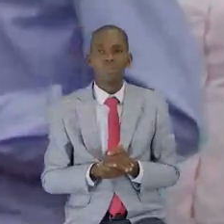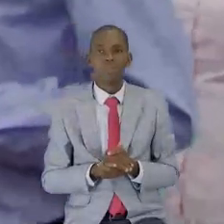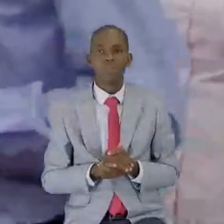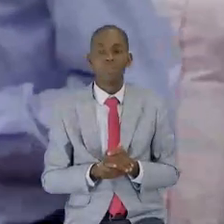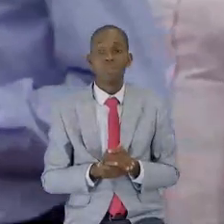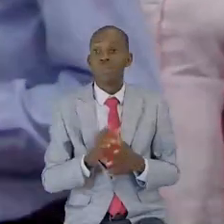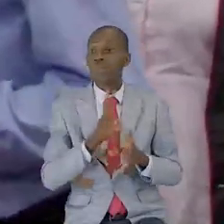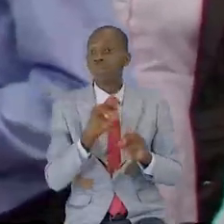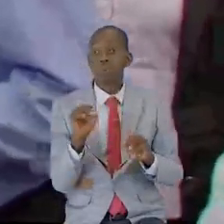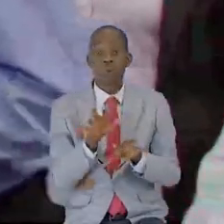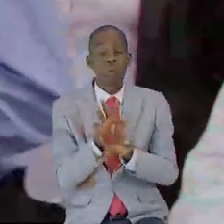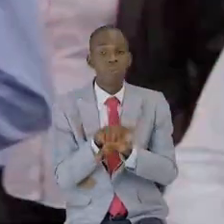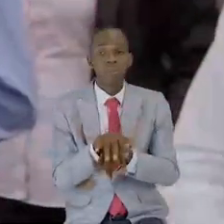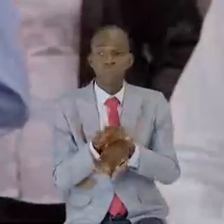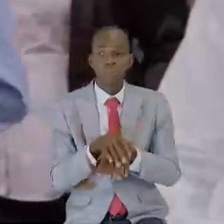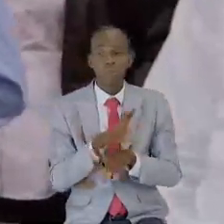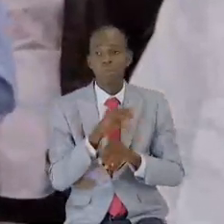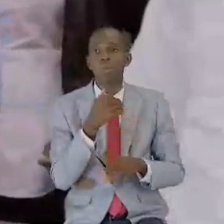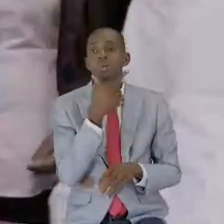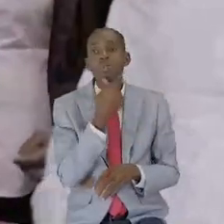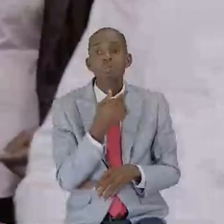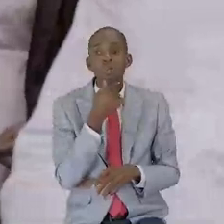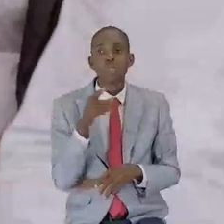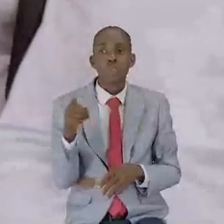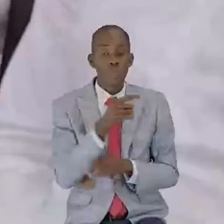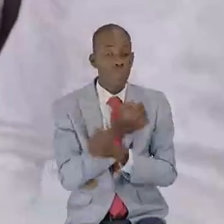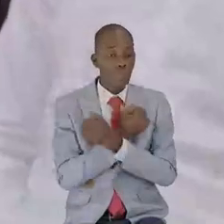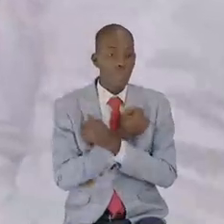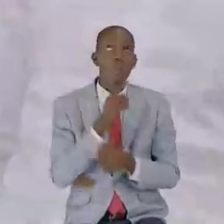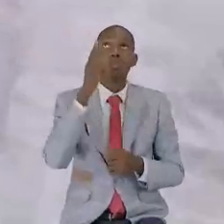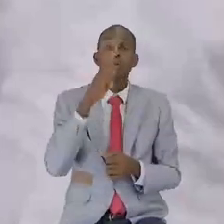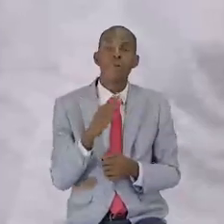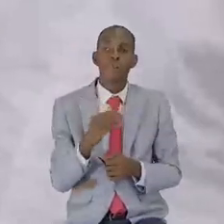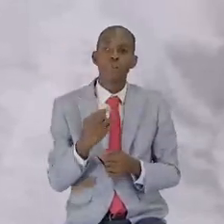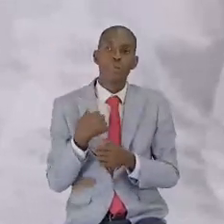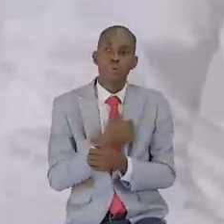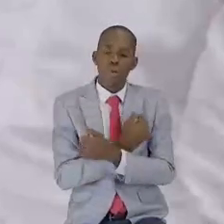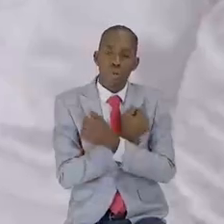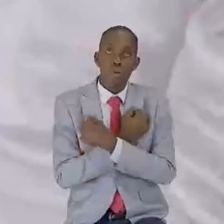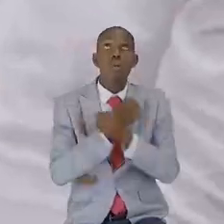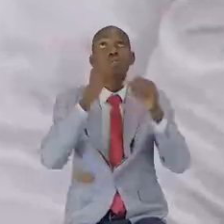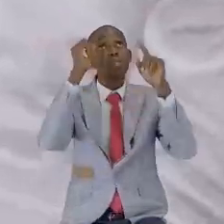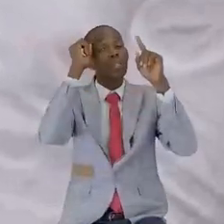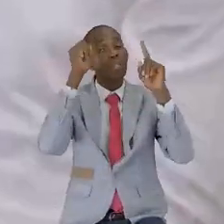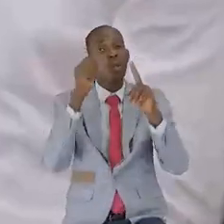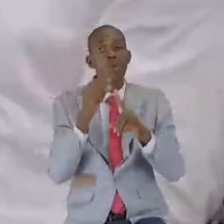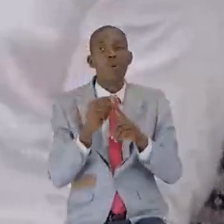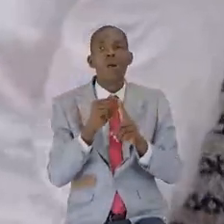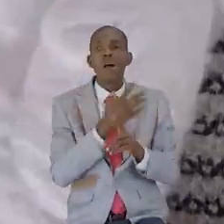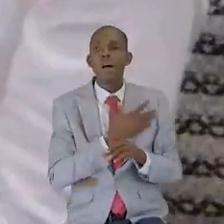Il n'y a pas de prétention. Nous aimons Dieu, nous aimons sa parole et